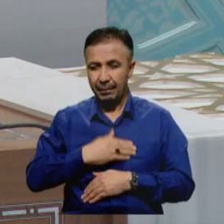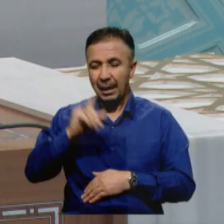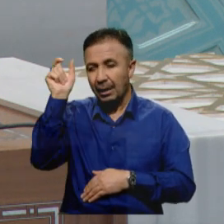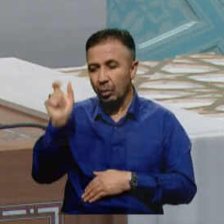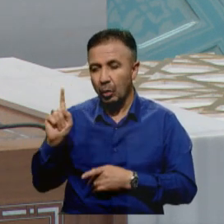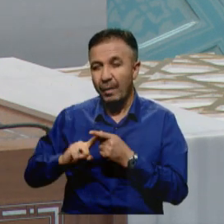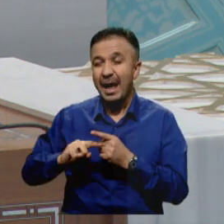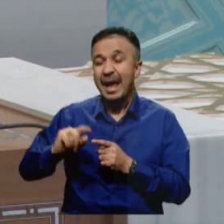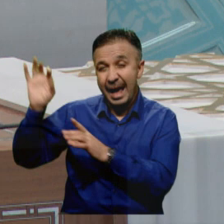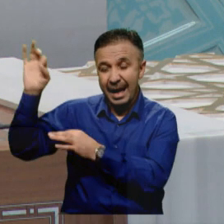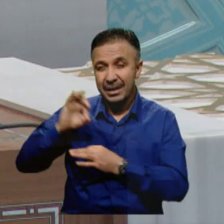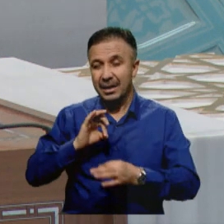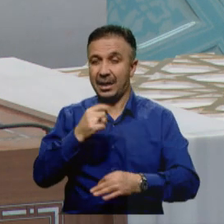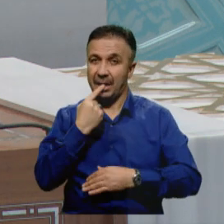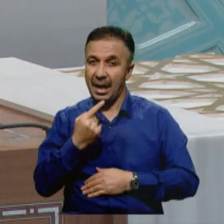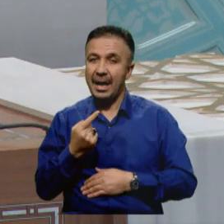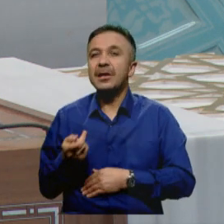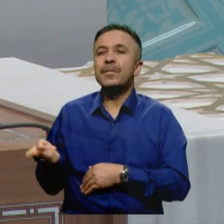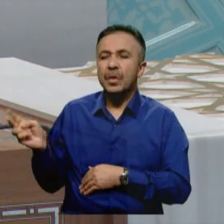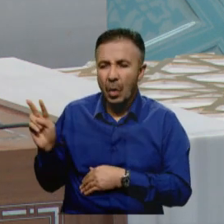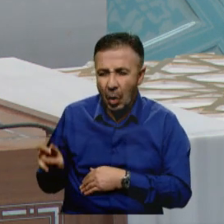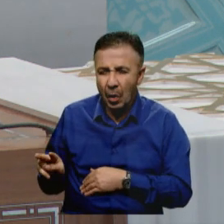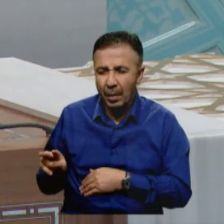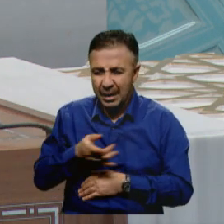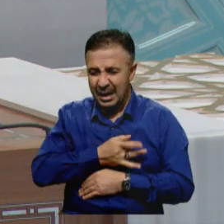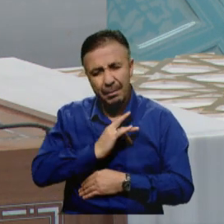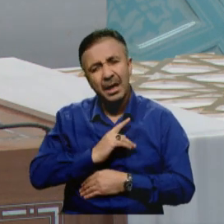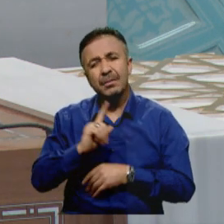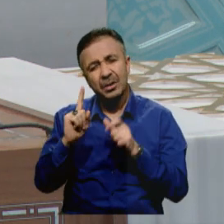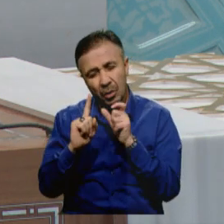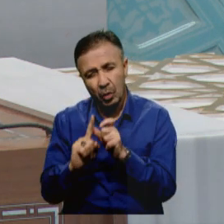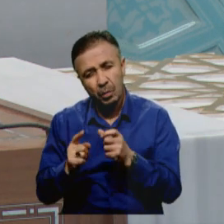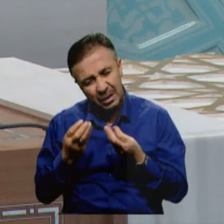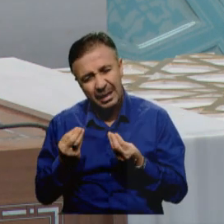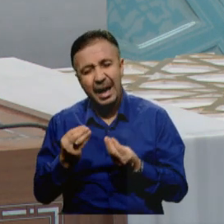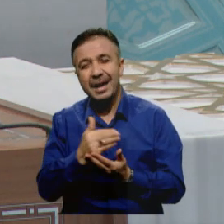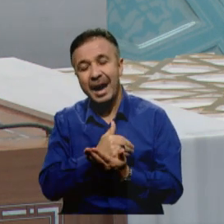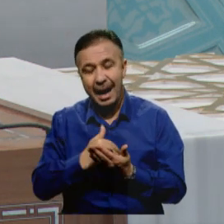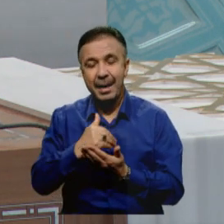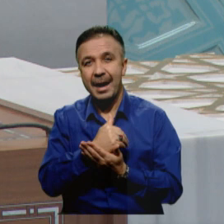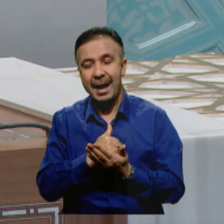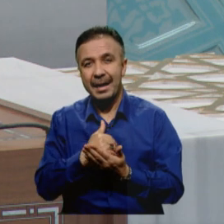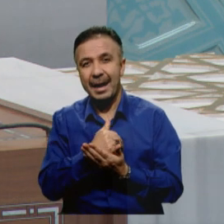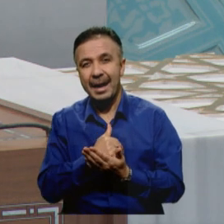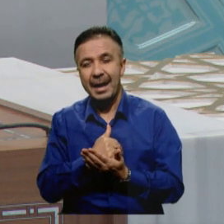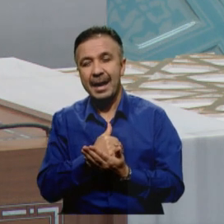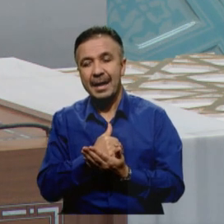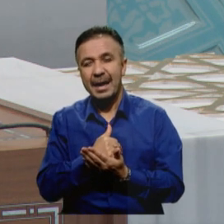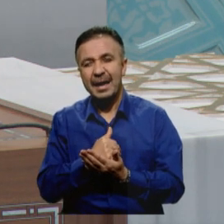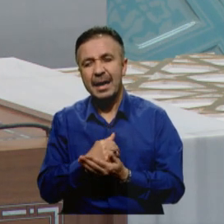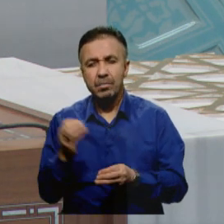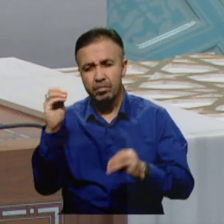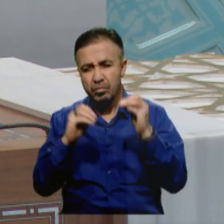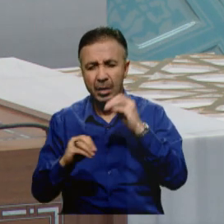huzuruna imanlı olarak imanımızı korumuş, salih amellerle donanmış, her türlü